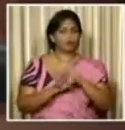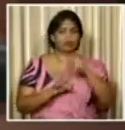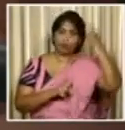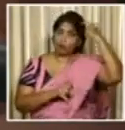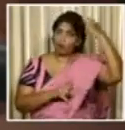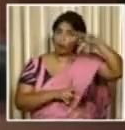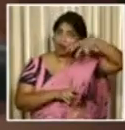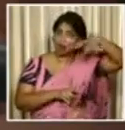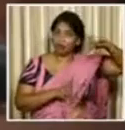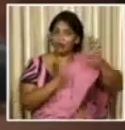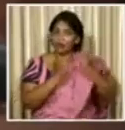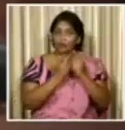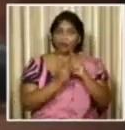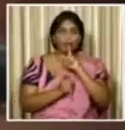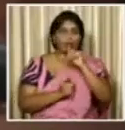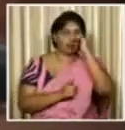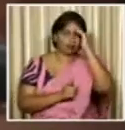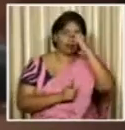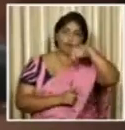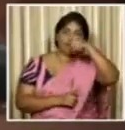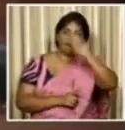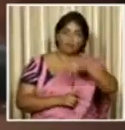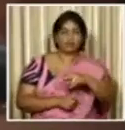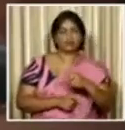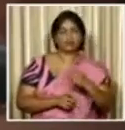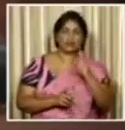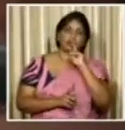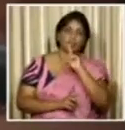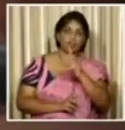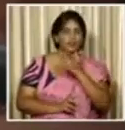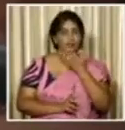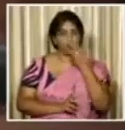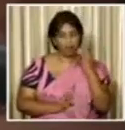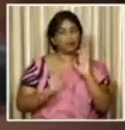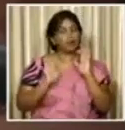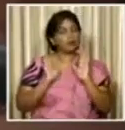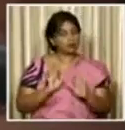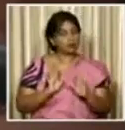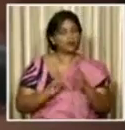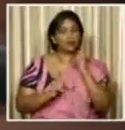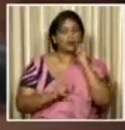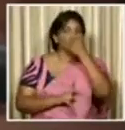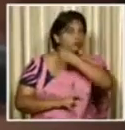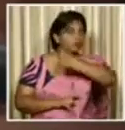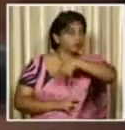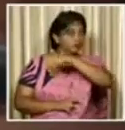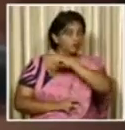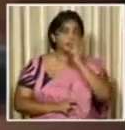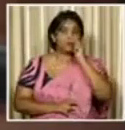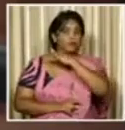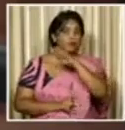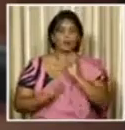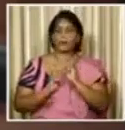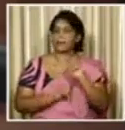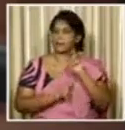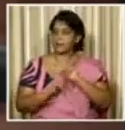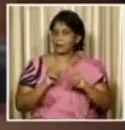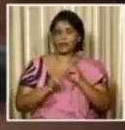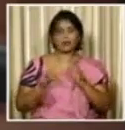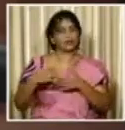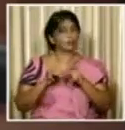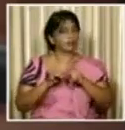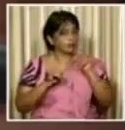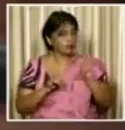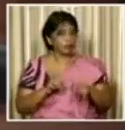ගානින් මේ කතානායකතුවරයා කෙරෙහි විශ්වාසය පළ කරන්න පුළුවන්. නමුත් ජනතාවගේ පාර්ලිමේන්තුව කැබිනට්